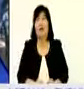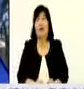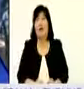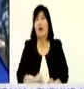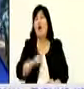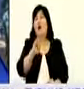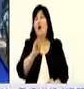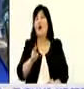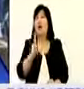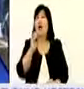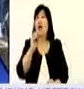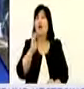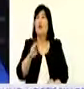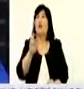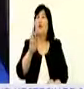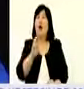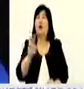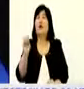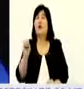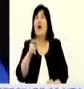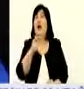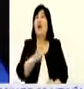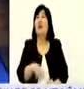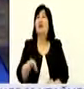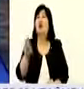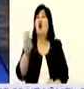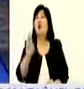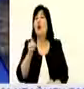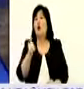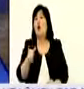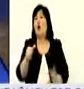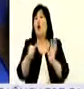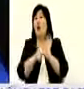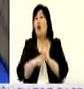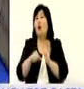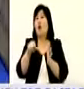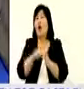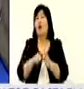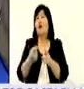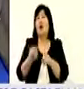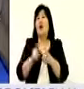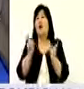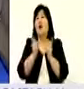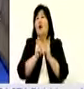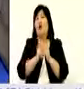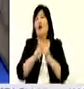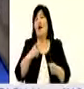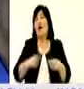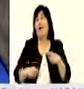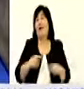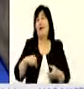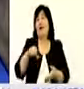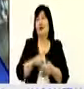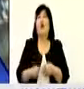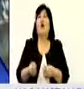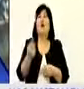Зәуреш пен Қасым, Бану мен Есет, Ғазиза мен Багратион. Бұл алтаудың арасындағы шиеленісті жайт қызғаныштың қызлиті